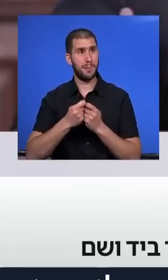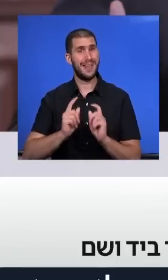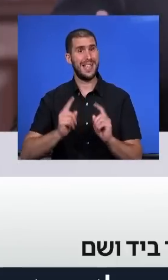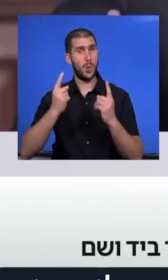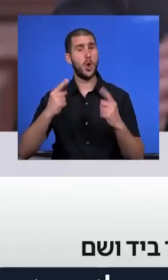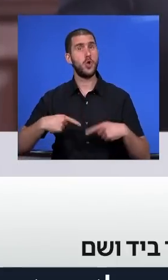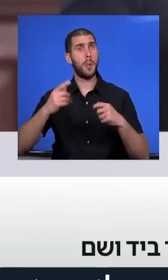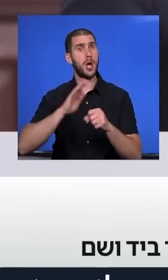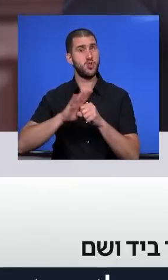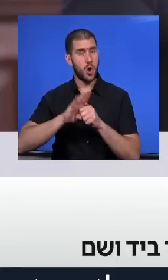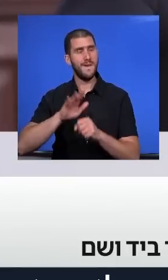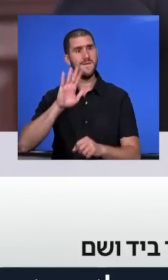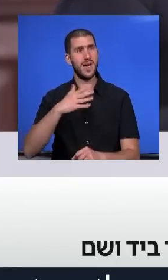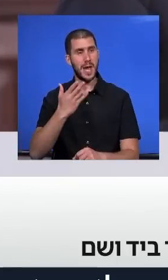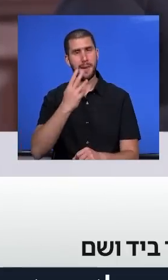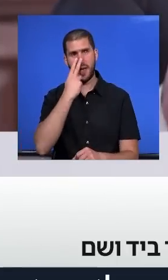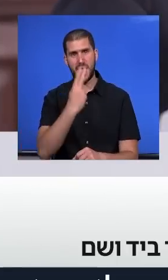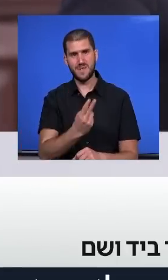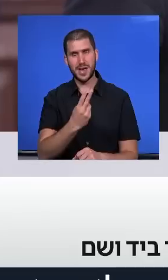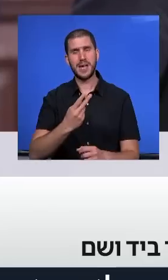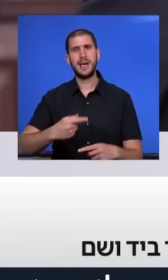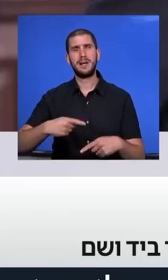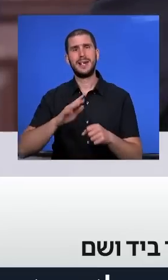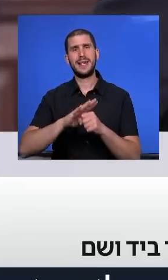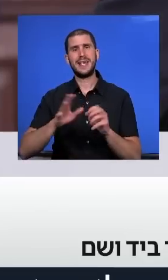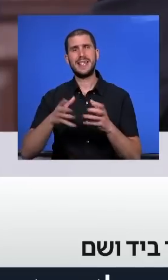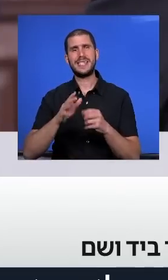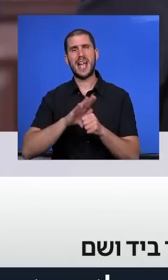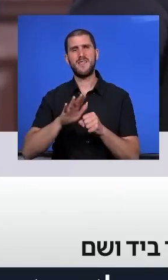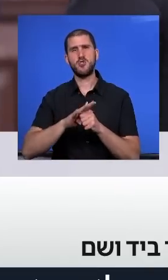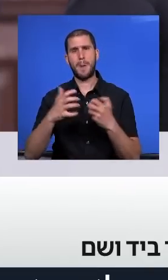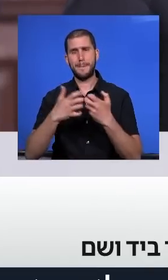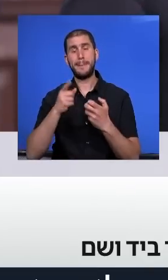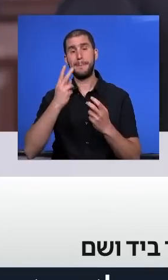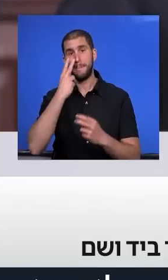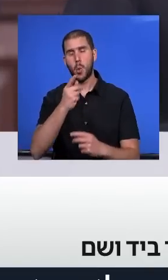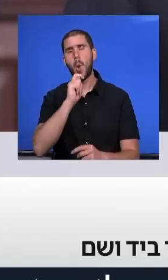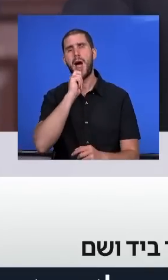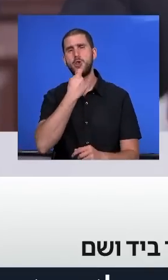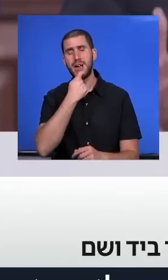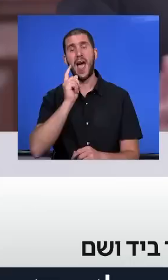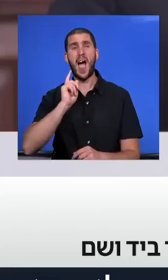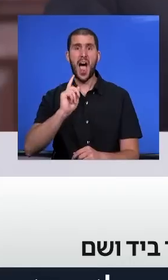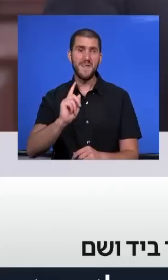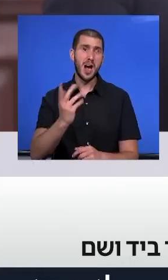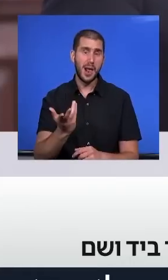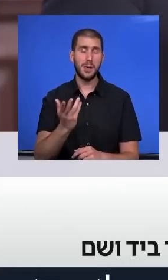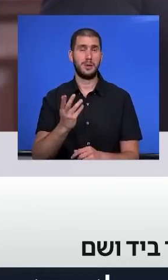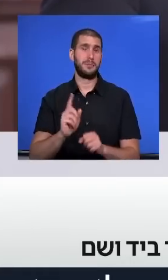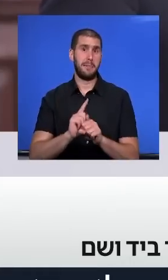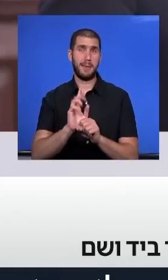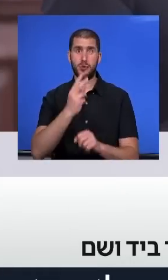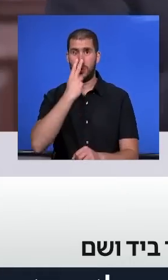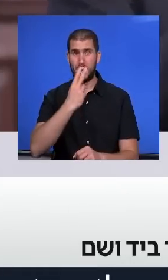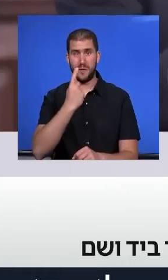השואה וגם לבקר ביד ושם. הביקור הזה מוגדר כחשאי, אבל לפחות ממה שאנחנו